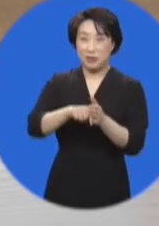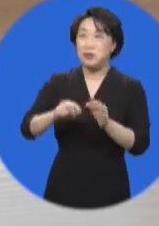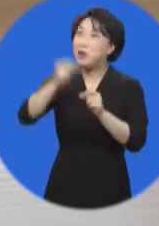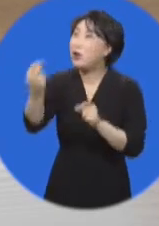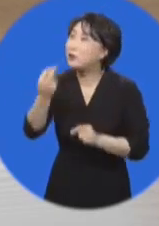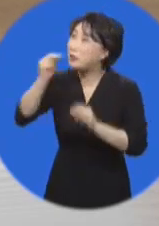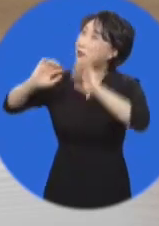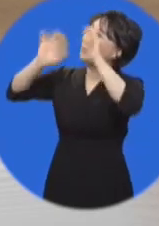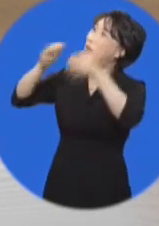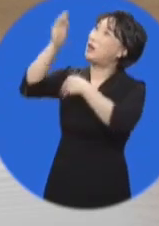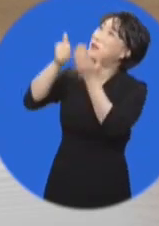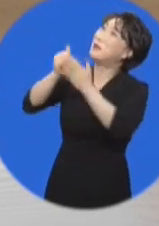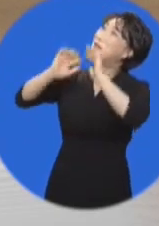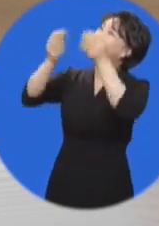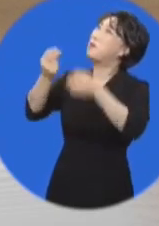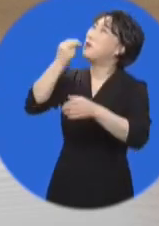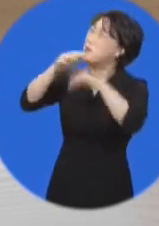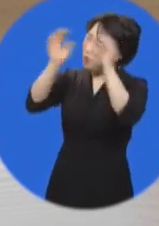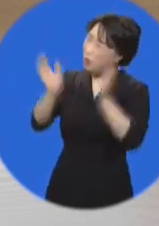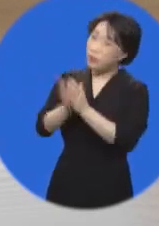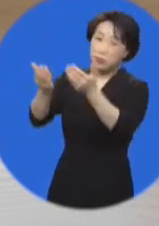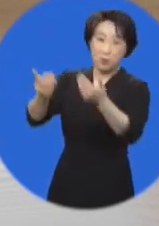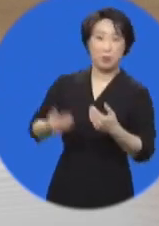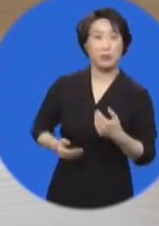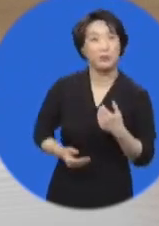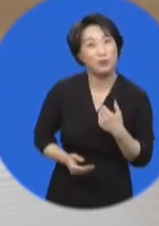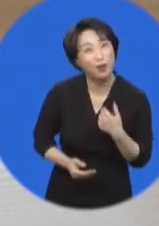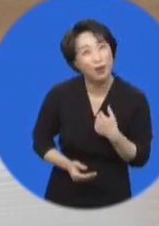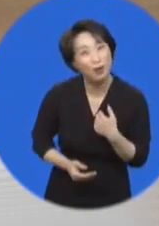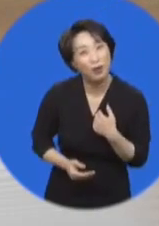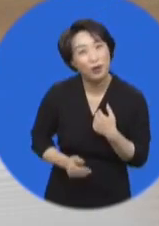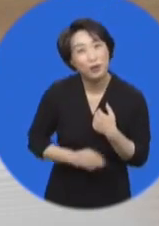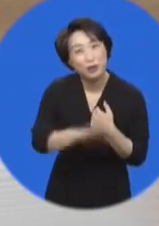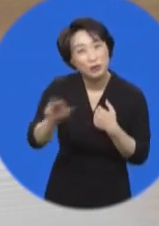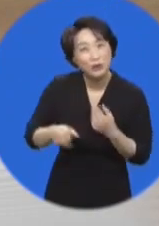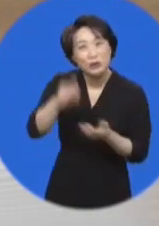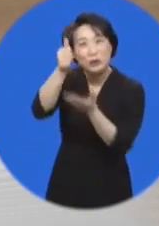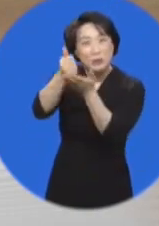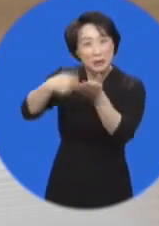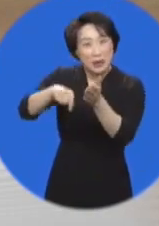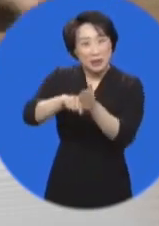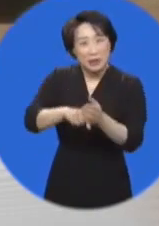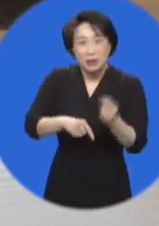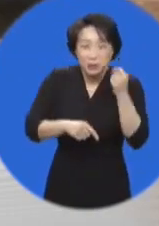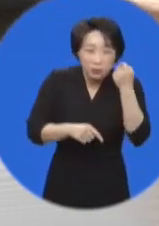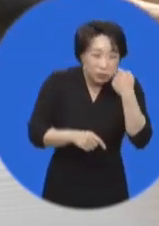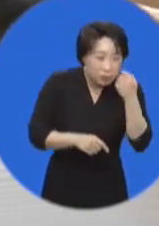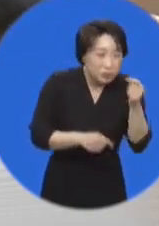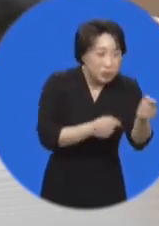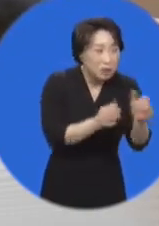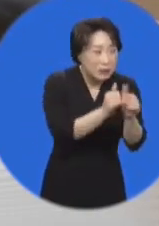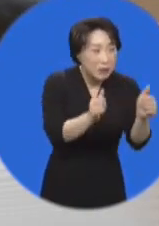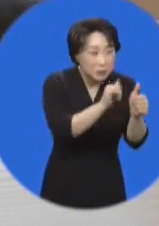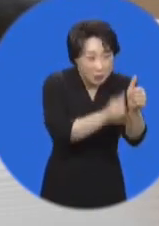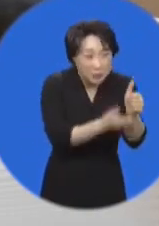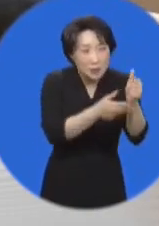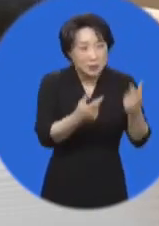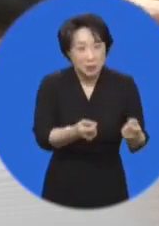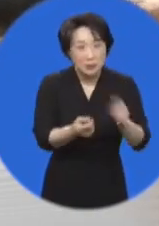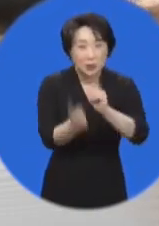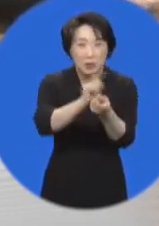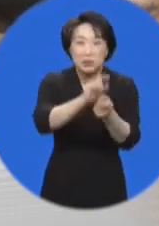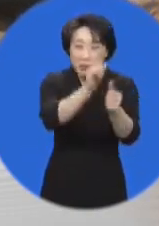나라 자기 목숨까지 다 주셨으니 우리는 주를 위해 적은 소자를 섬기도 서로